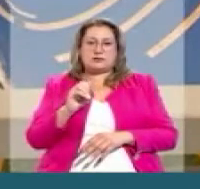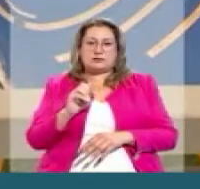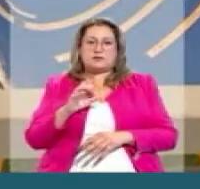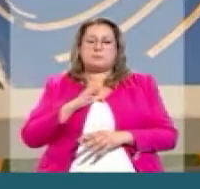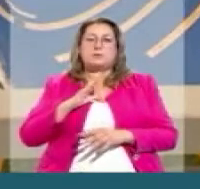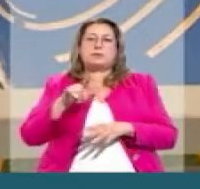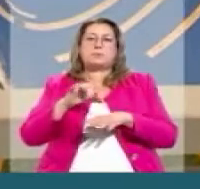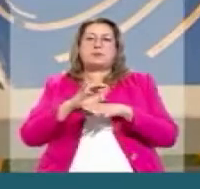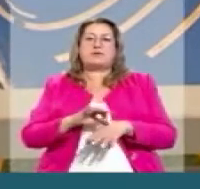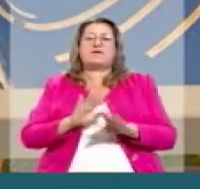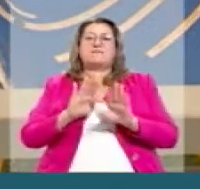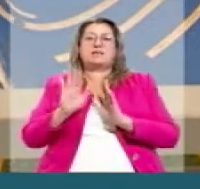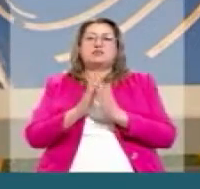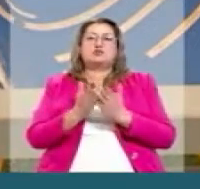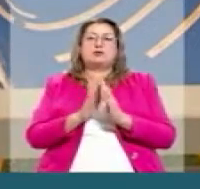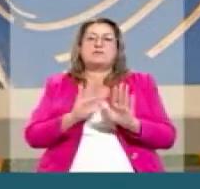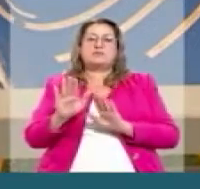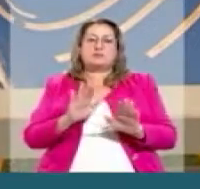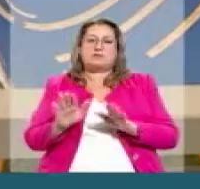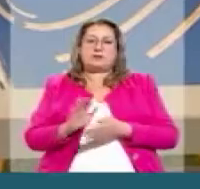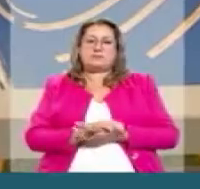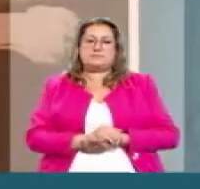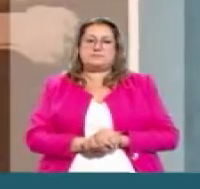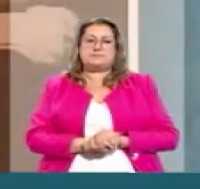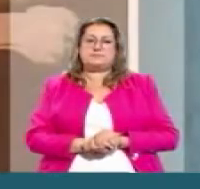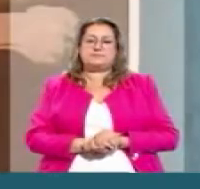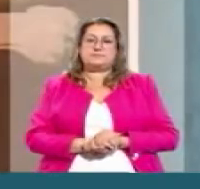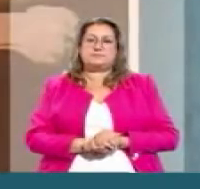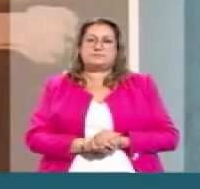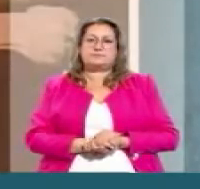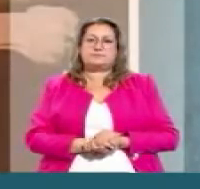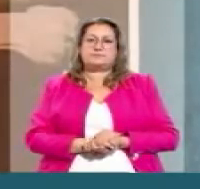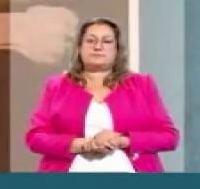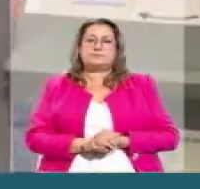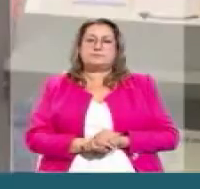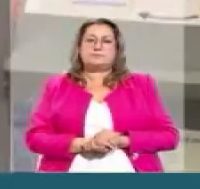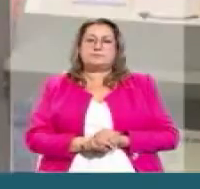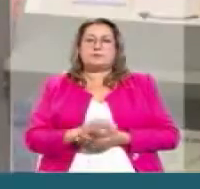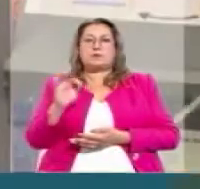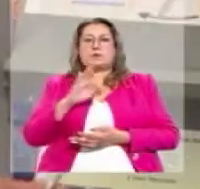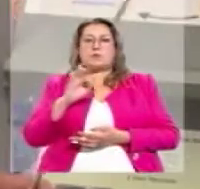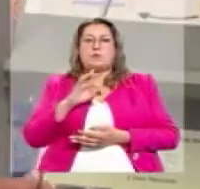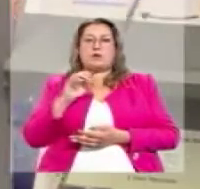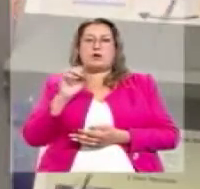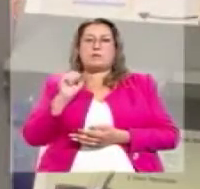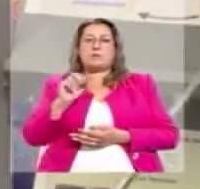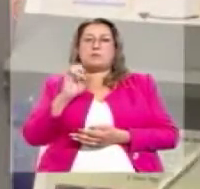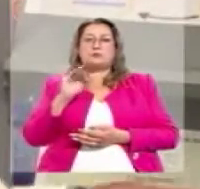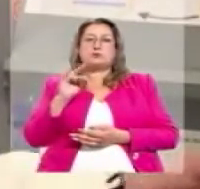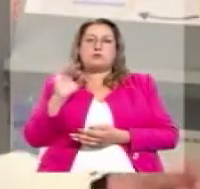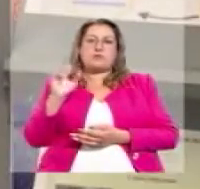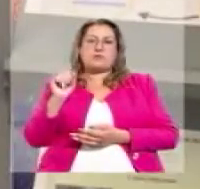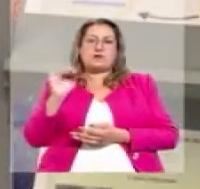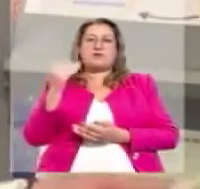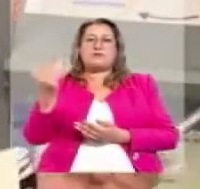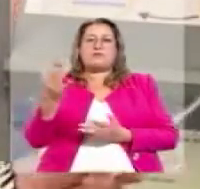үздік сыр шертер кітап көрмесі ұйымдастырылды. Назарға ұсынылған дүниелер Ахаң өмір сүрген кезеңде еріксіз елестетеді. Көрмемізге Ахмет Байтұрсынұлының